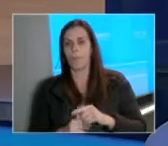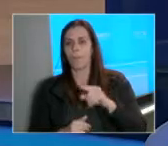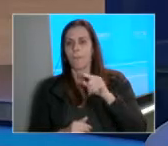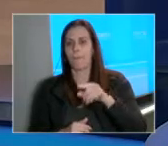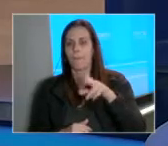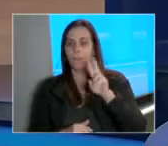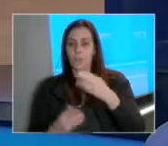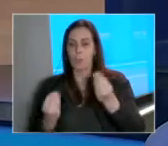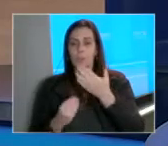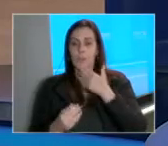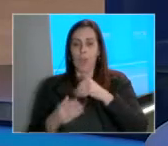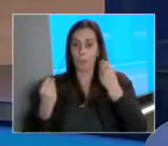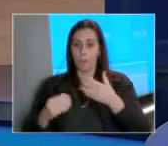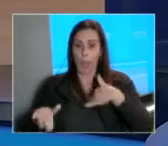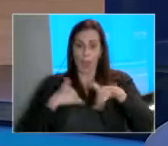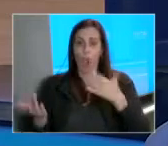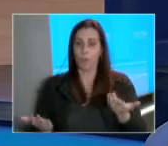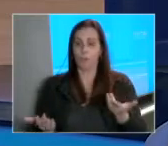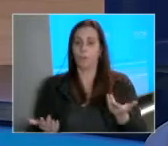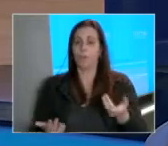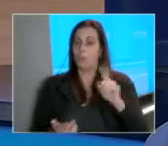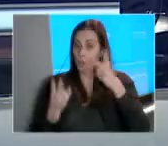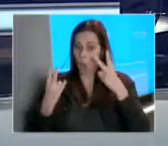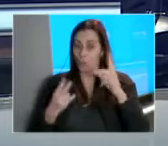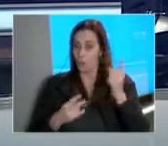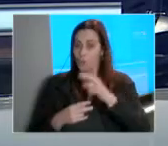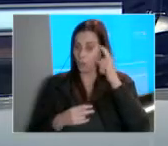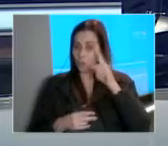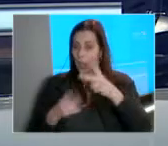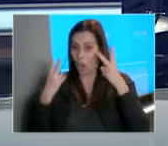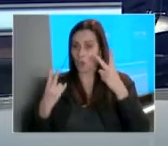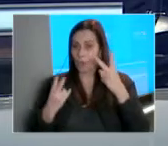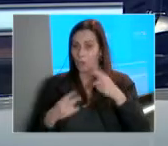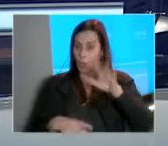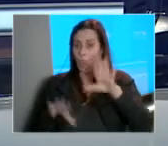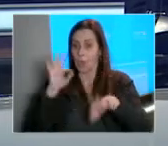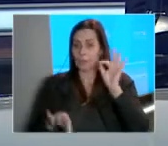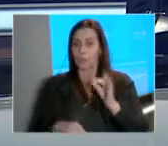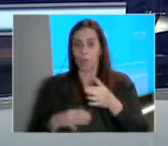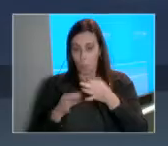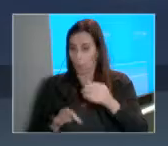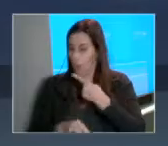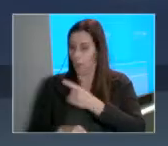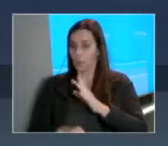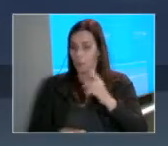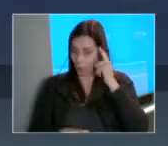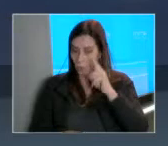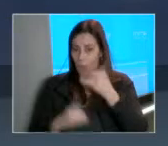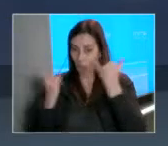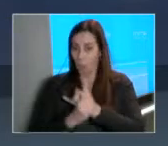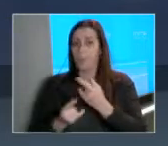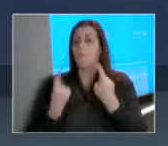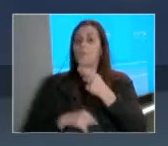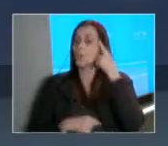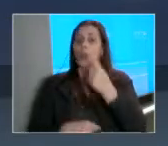האינדיקציה הישראלית הכי טובה. ואנשים נמאס להם, ומי שחשוב, כולם חושבים שזה חשוב, הם יכולים להצביע. מותר לך להגיד את זה, אני חושב שאת טועה,